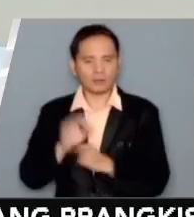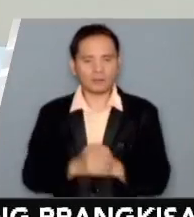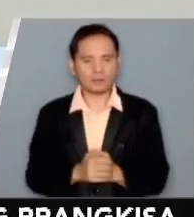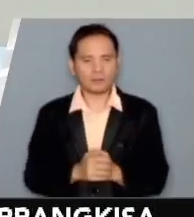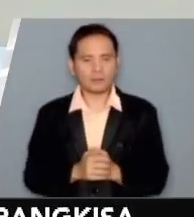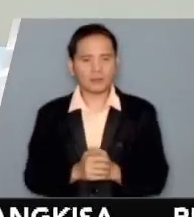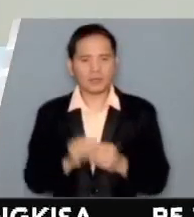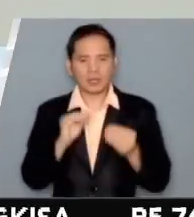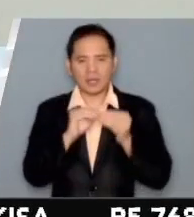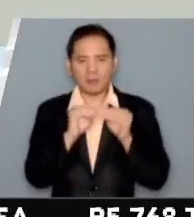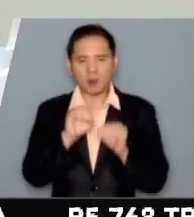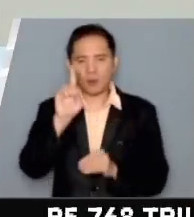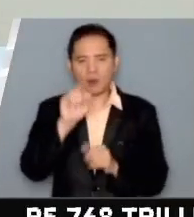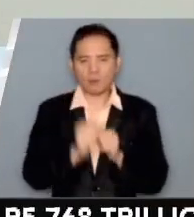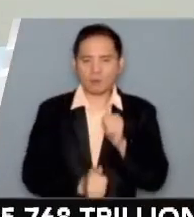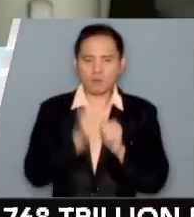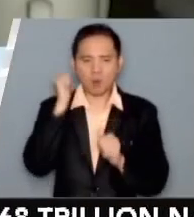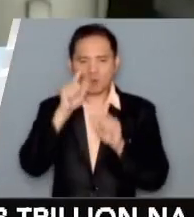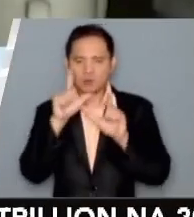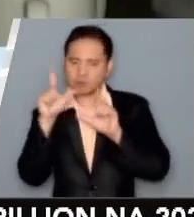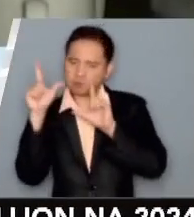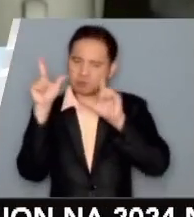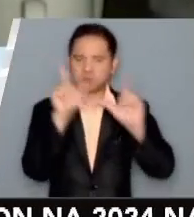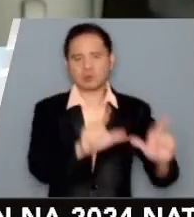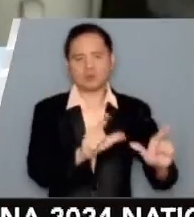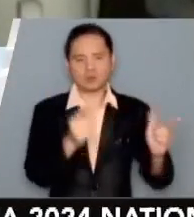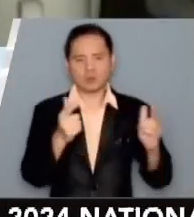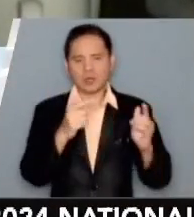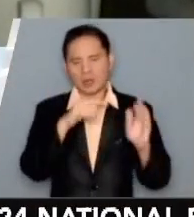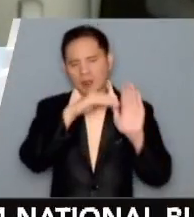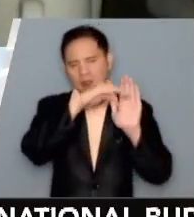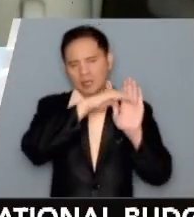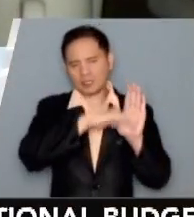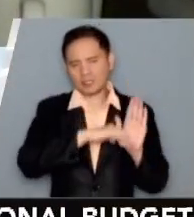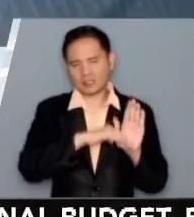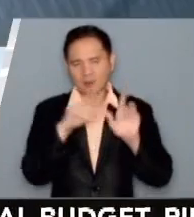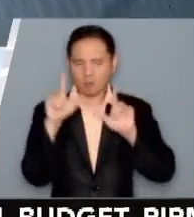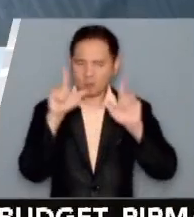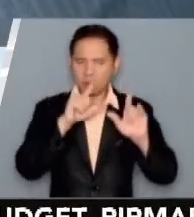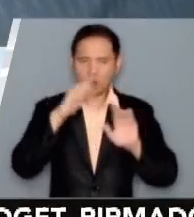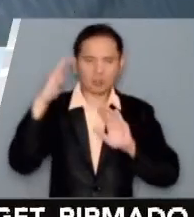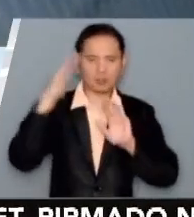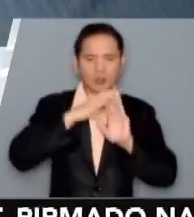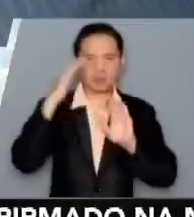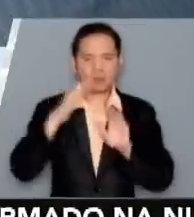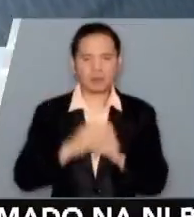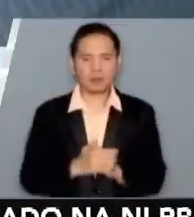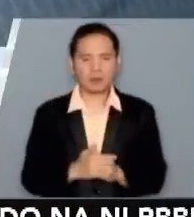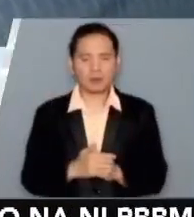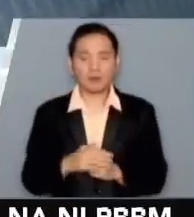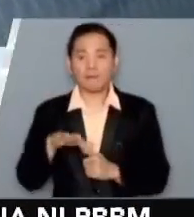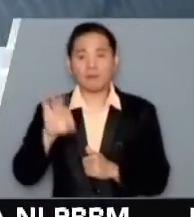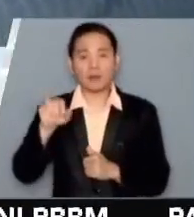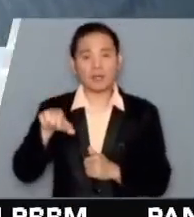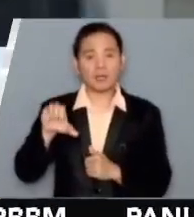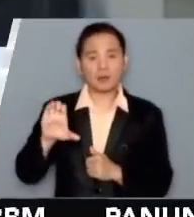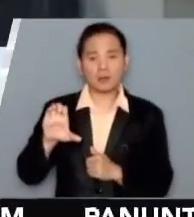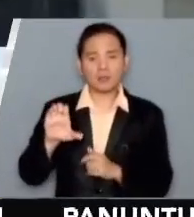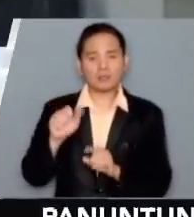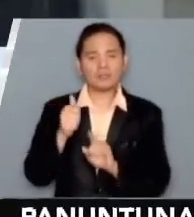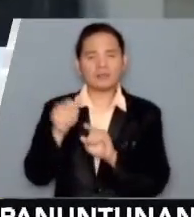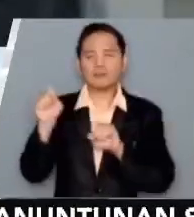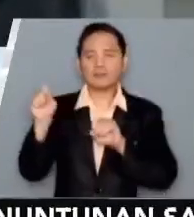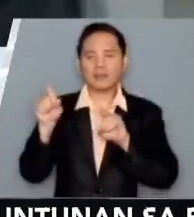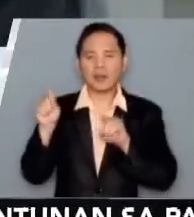list ng QCPD Station 15. Nagtago-umano siya sa Quezon City at nagtatrabaho bilang tindero ng prutas.